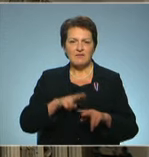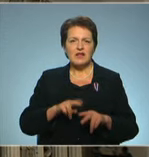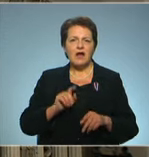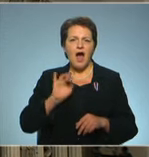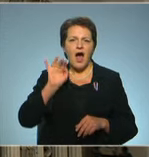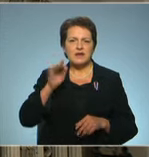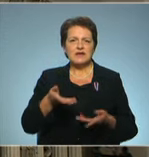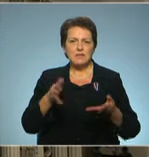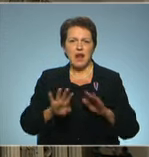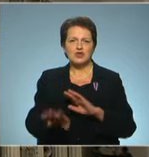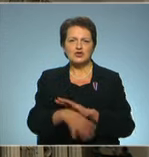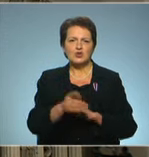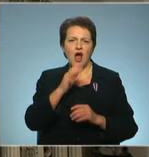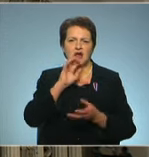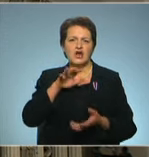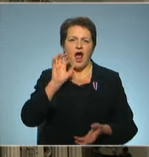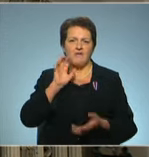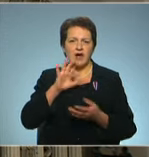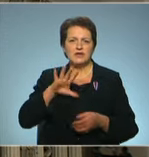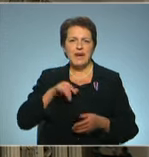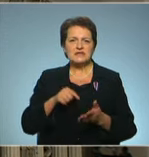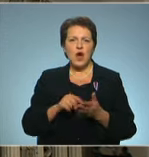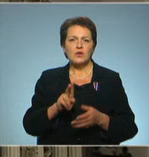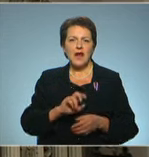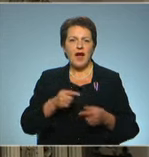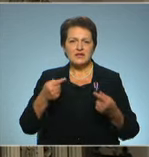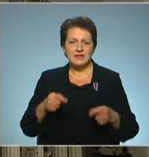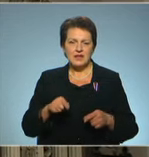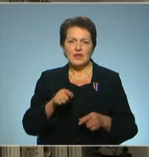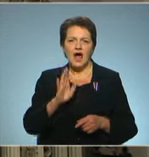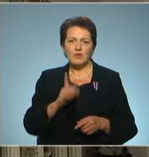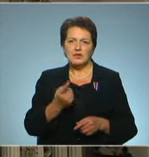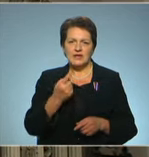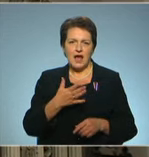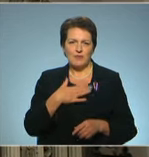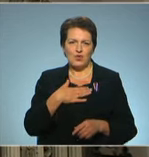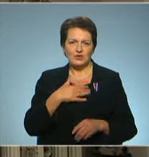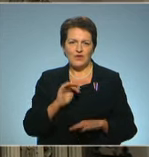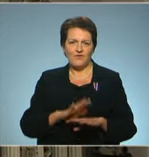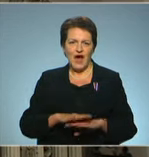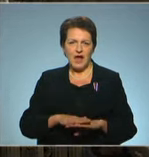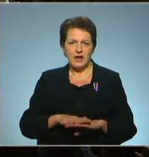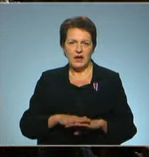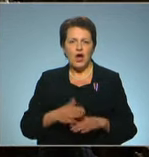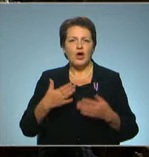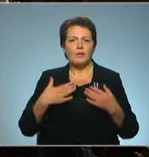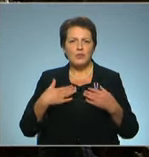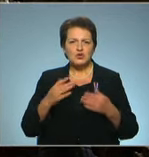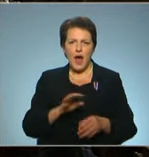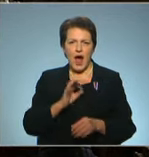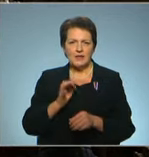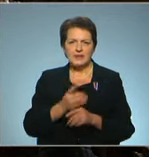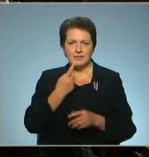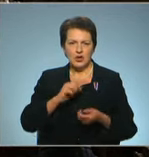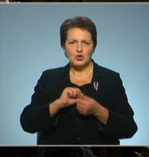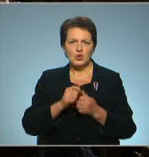paliks tukša, žāvājoties pēc kaut kā cita, tā būs tikai mūsu vaina. Mūsu atbildība ir turēt